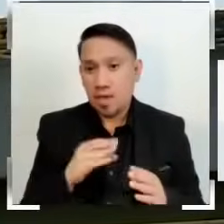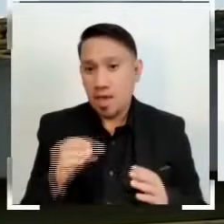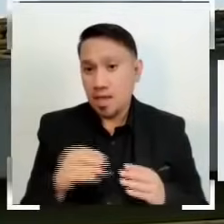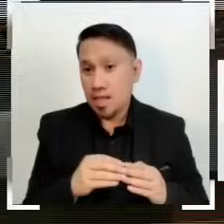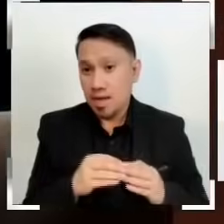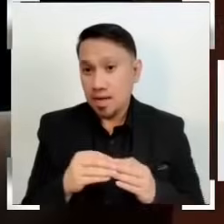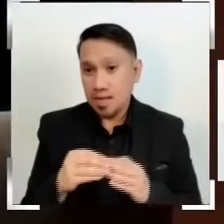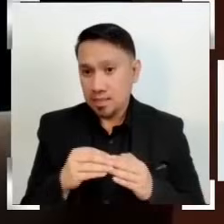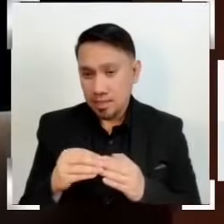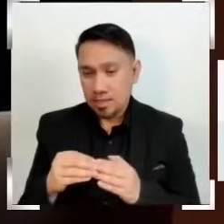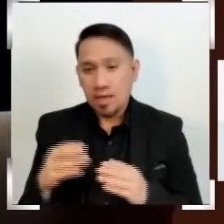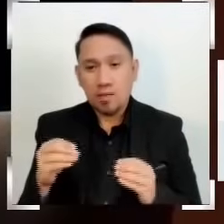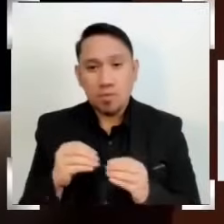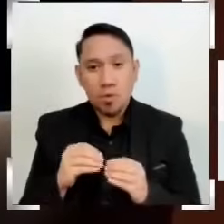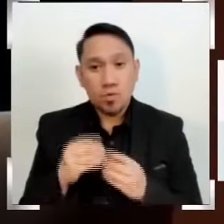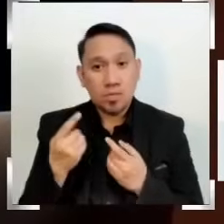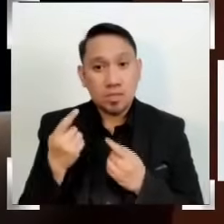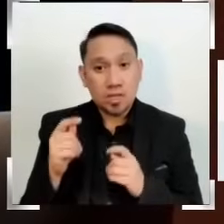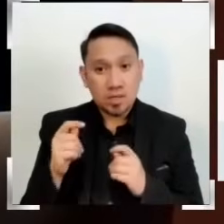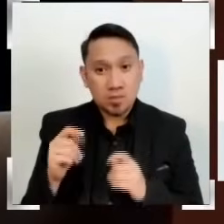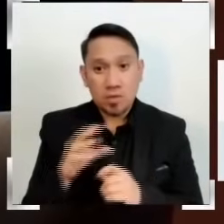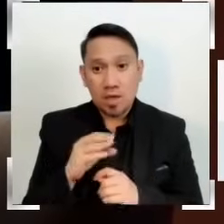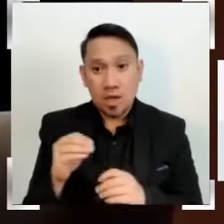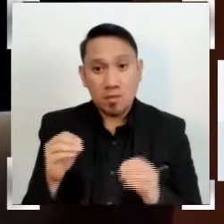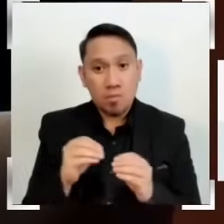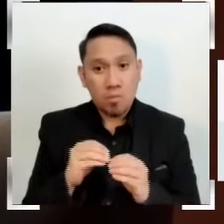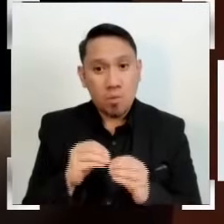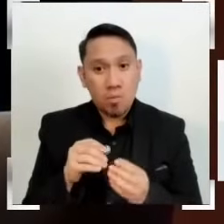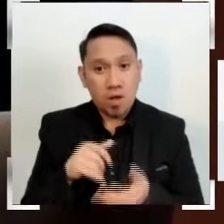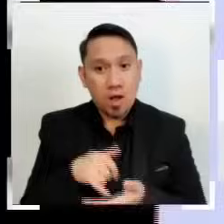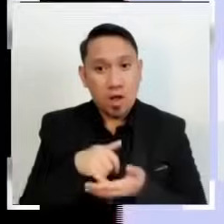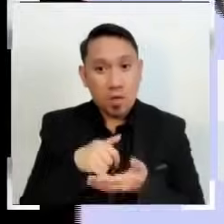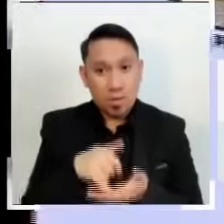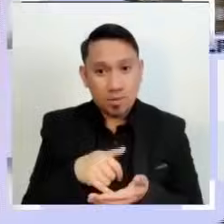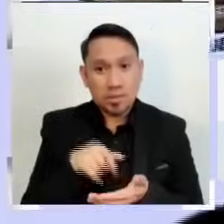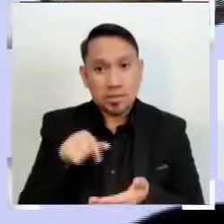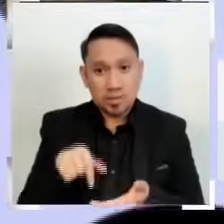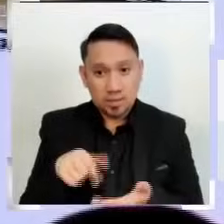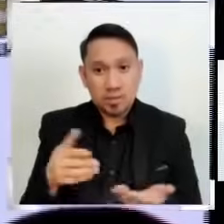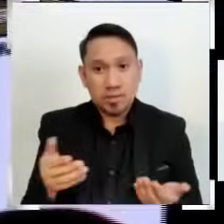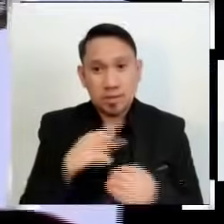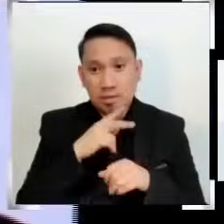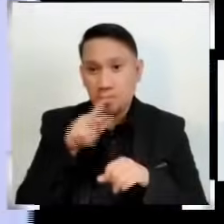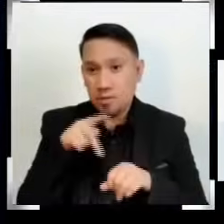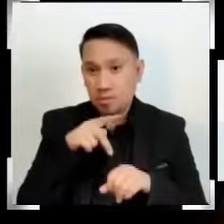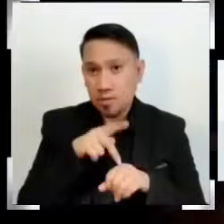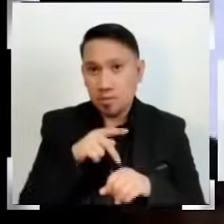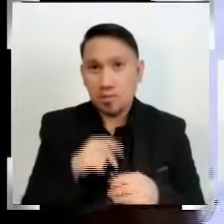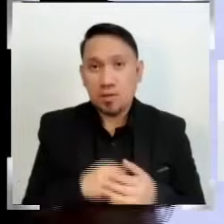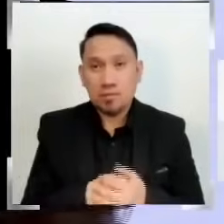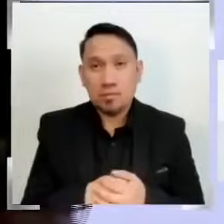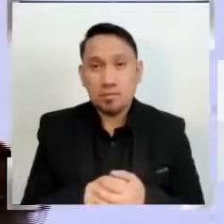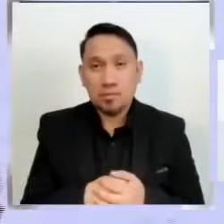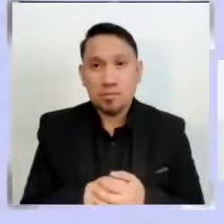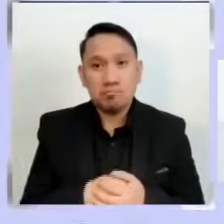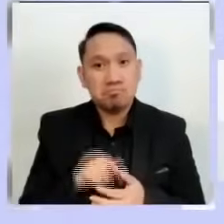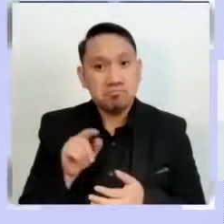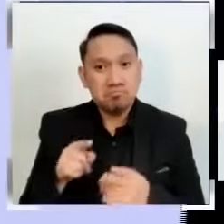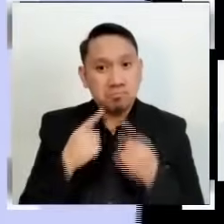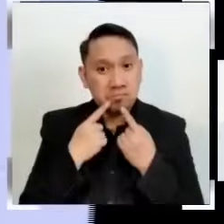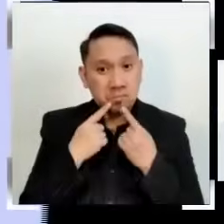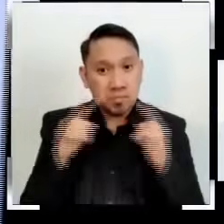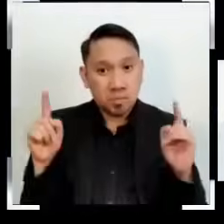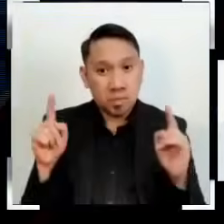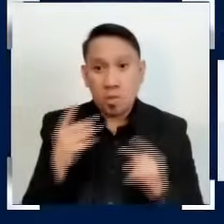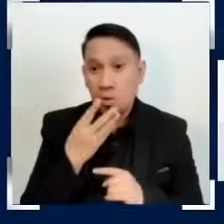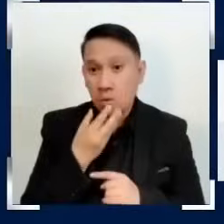pinakapinagkakatiwalaan, at most awarded multimedia network sa Pilipinas. Hindi ito magiging posible kung wala ang tatlong